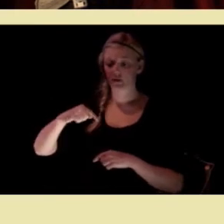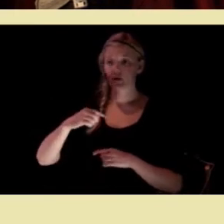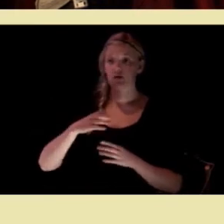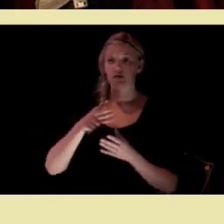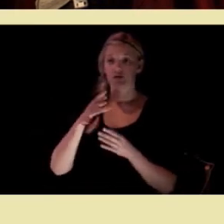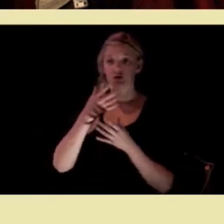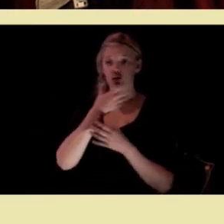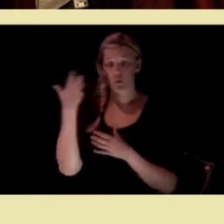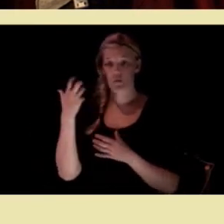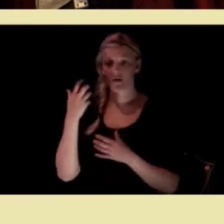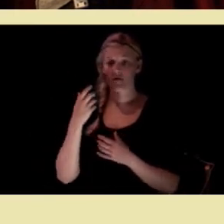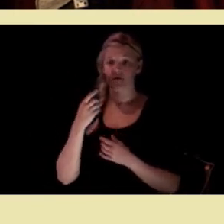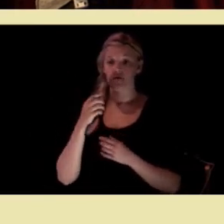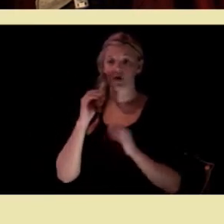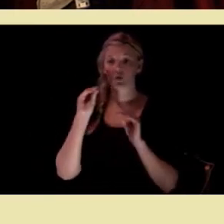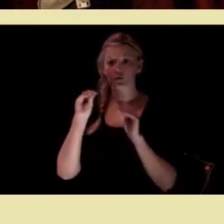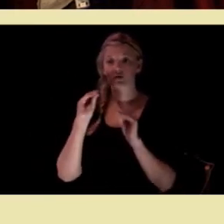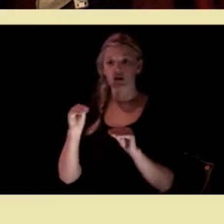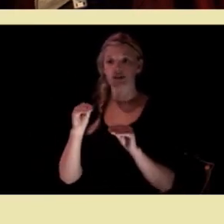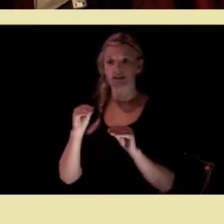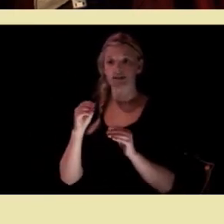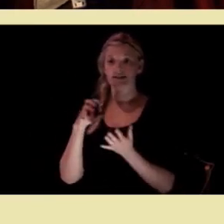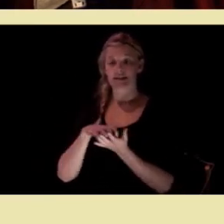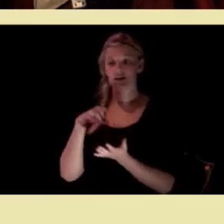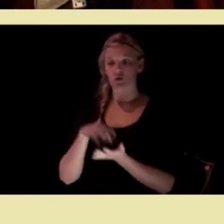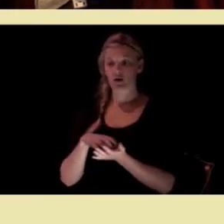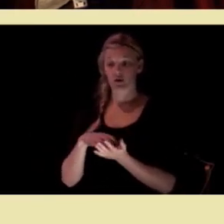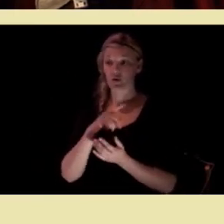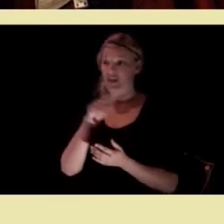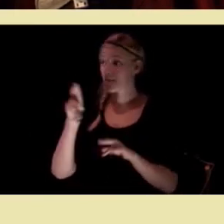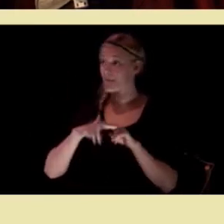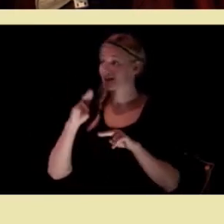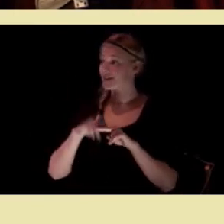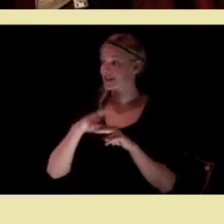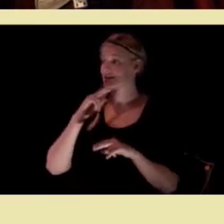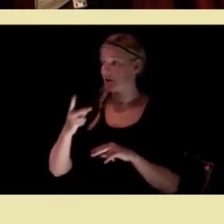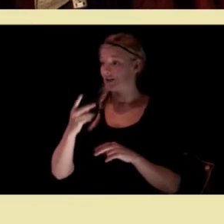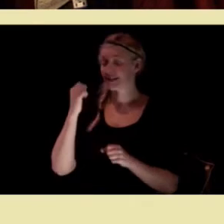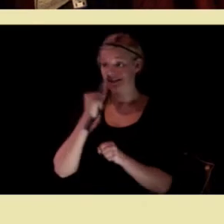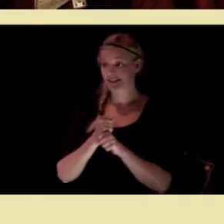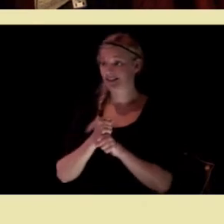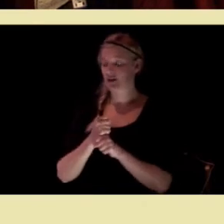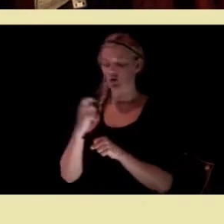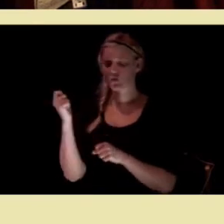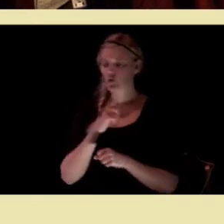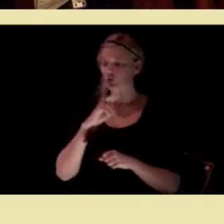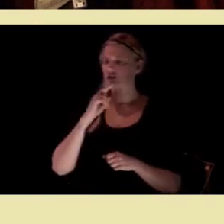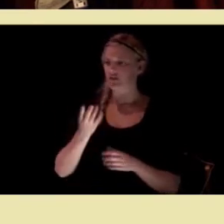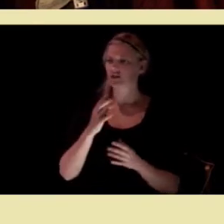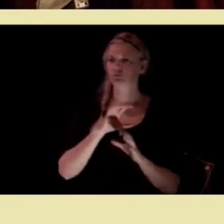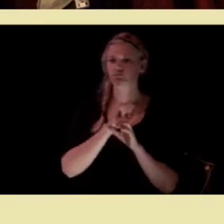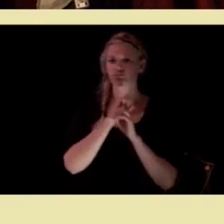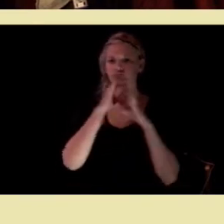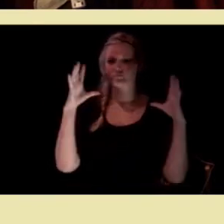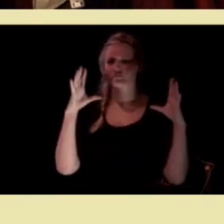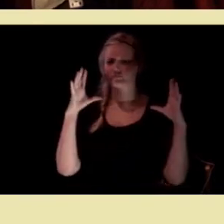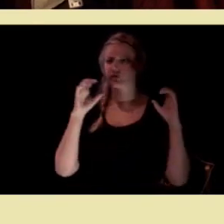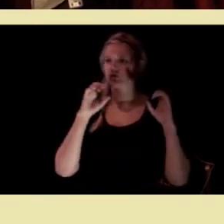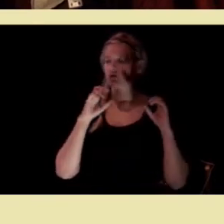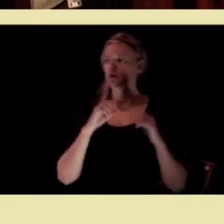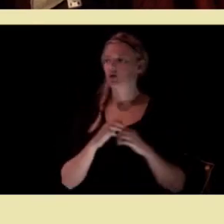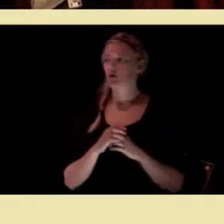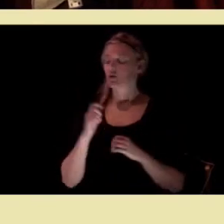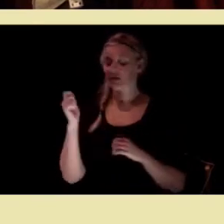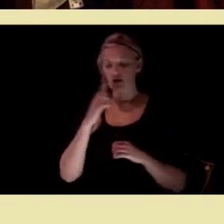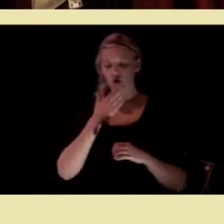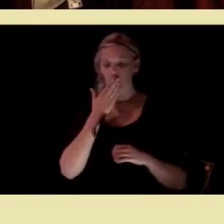av Utdanningsdirektoratet. Og dere kommer nok til å merke de svarene. Jeg tror de blir ganske synlige noen av dem, og de har nok noen fryktelig